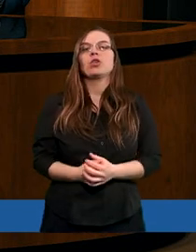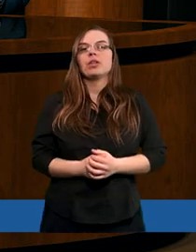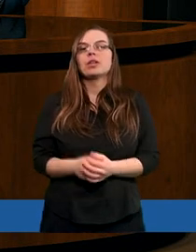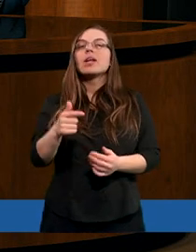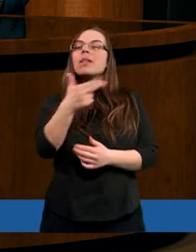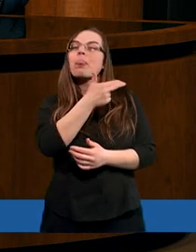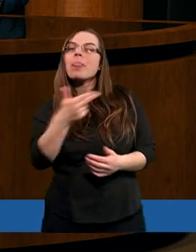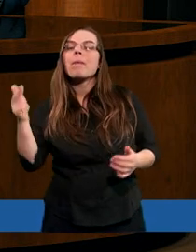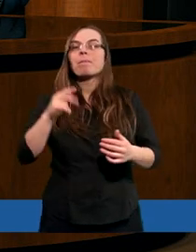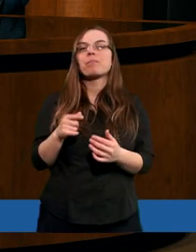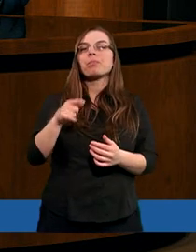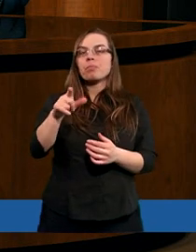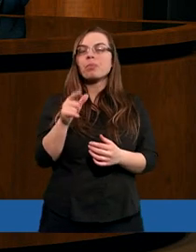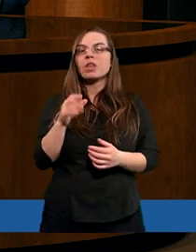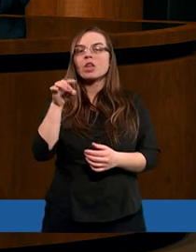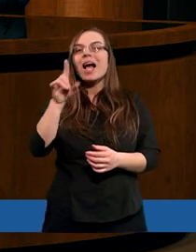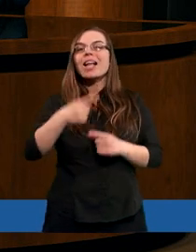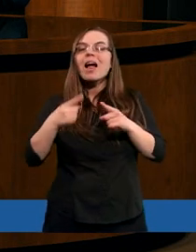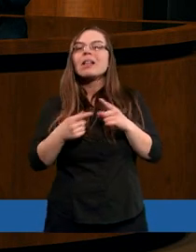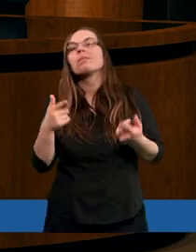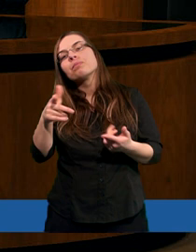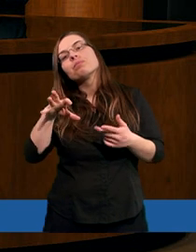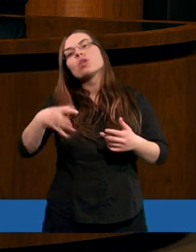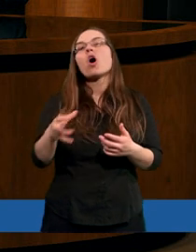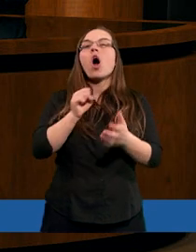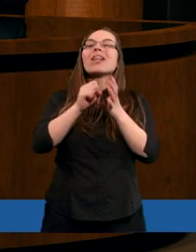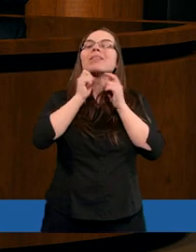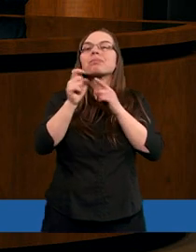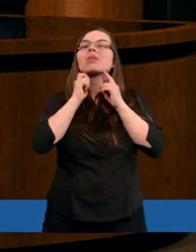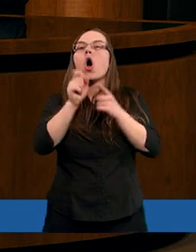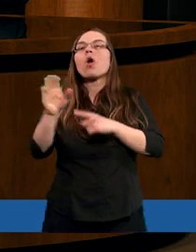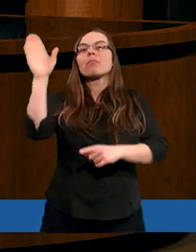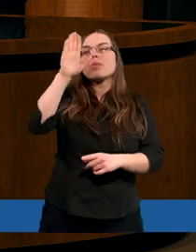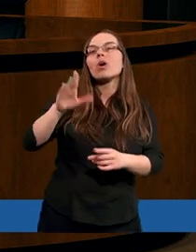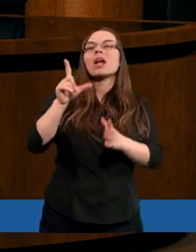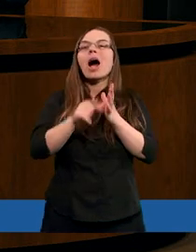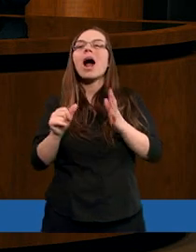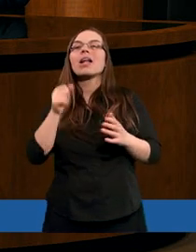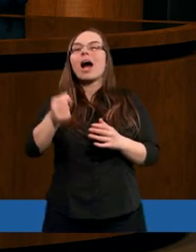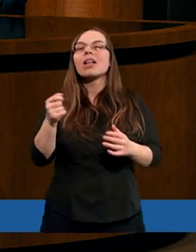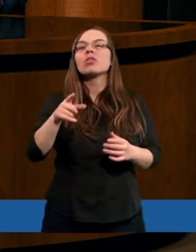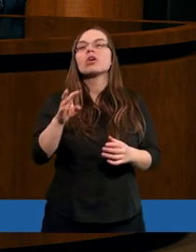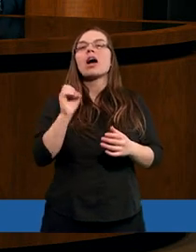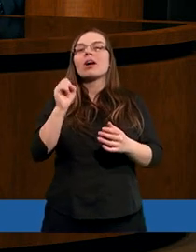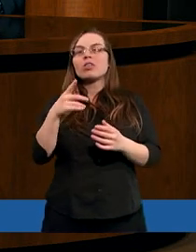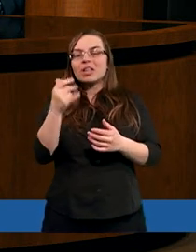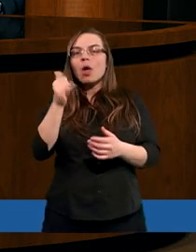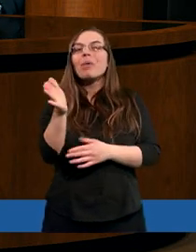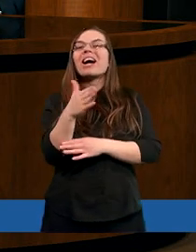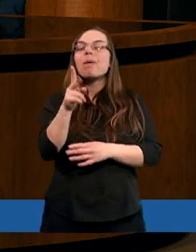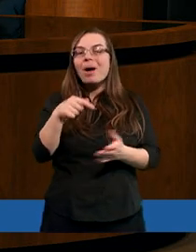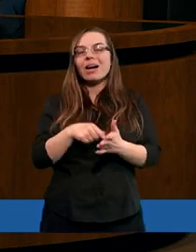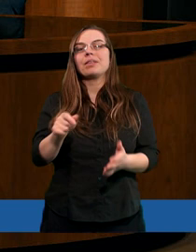Rybakiem. Chłopem. Nie powiem od pługa, ale od sieci, od ryb. Tak. To był rybak,